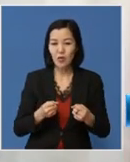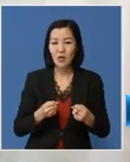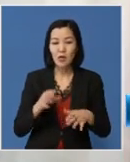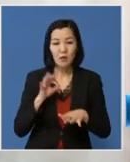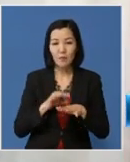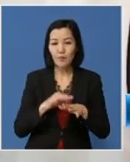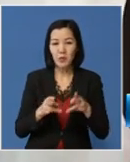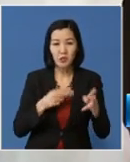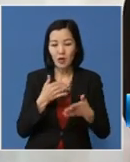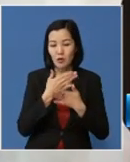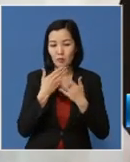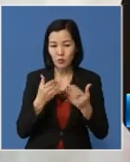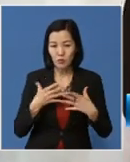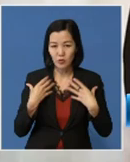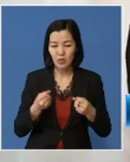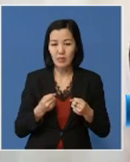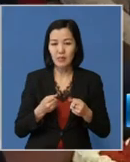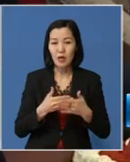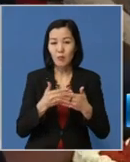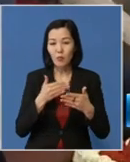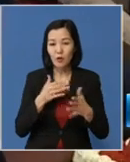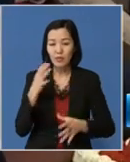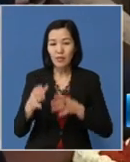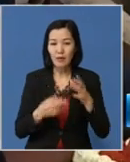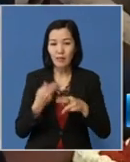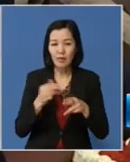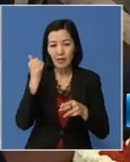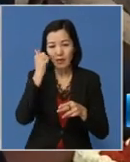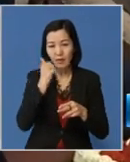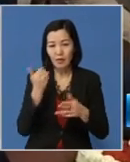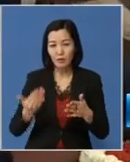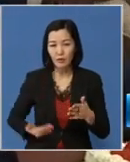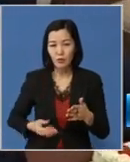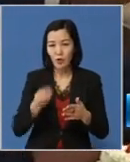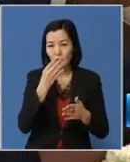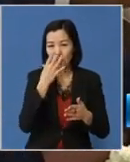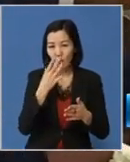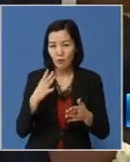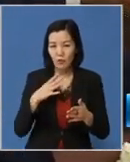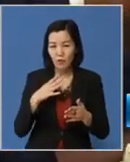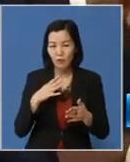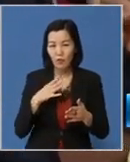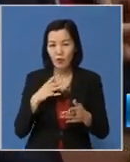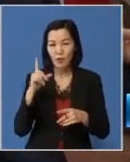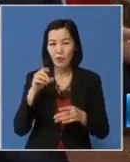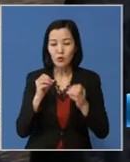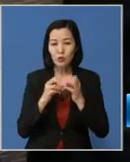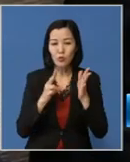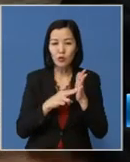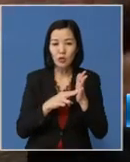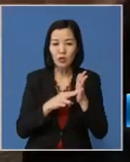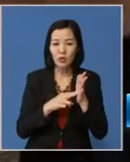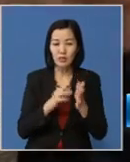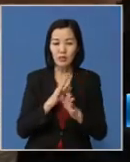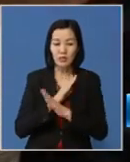рет шағымданбапты. Айта кетейік, бұған дейін әлемдегі ең қарт тұрғында осы Жапониядан болатын. Ол 117 жасында